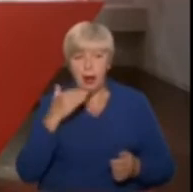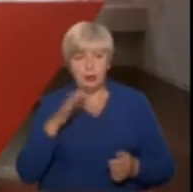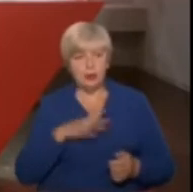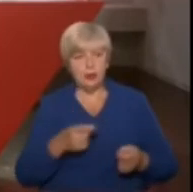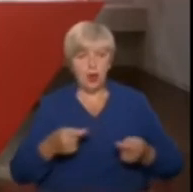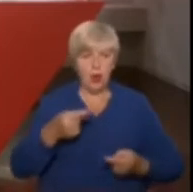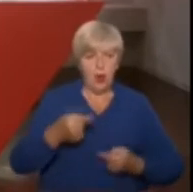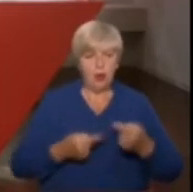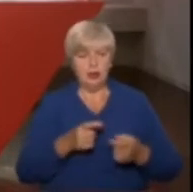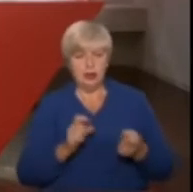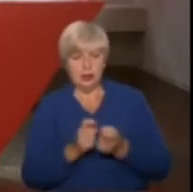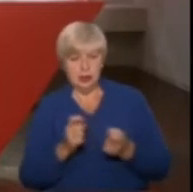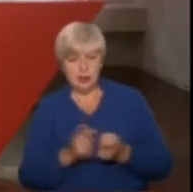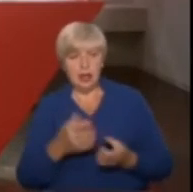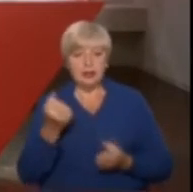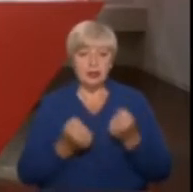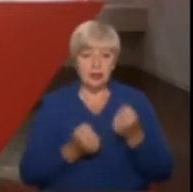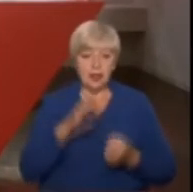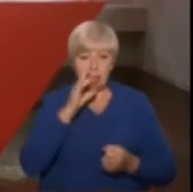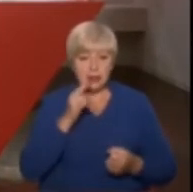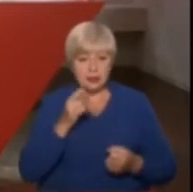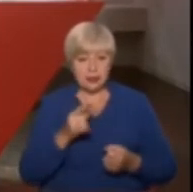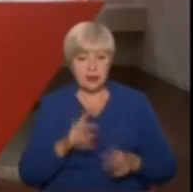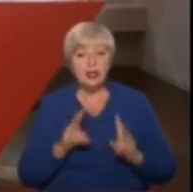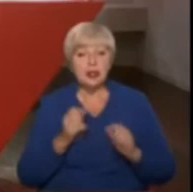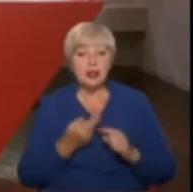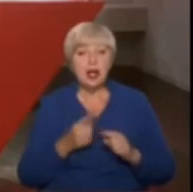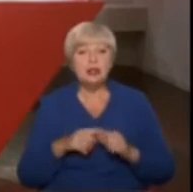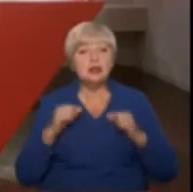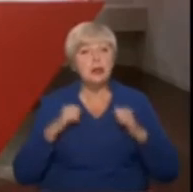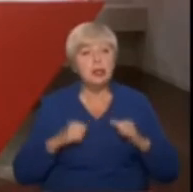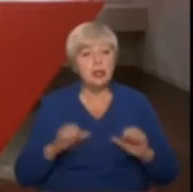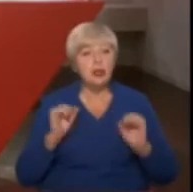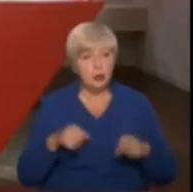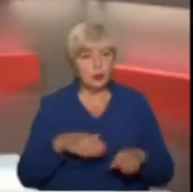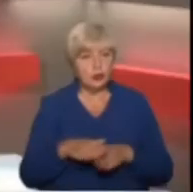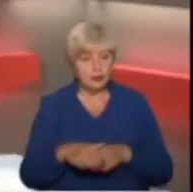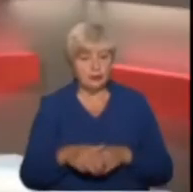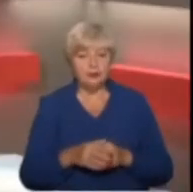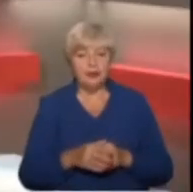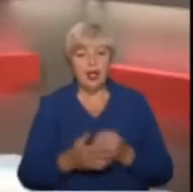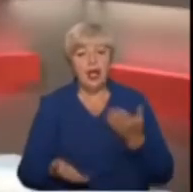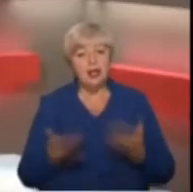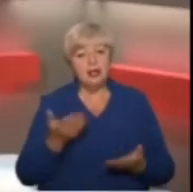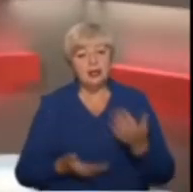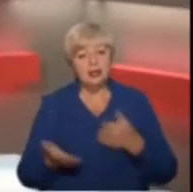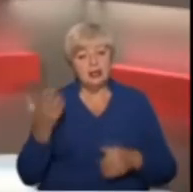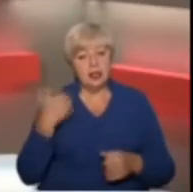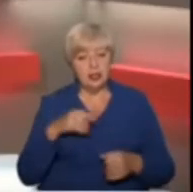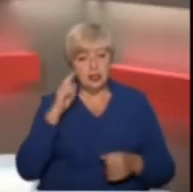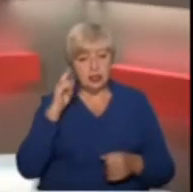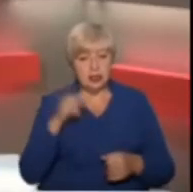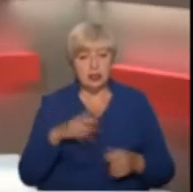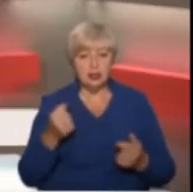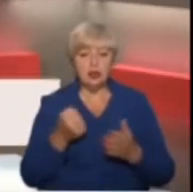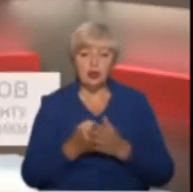тому числі з водіями маршруток. Як зараз це реалізувати спокійно? Ну, якщо раніше ми знали, що діти до 7 років можуть